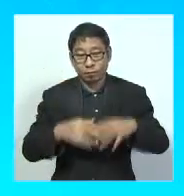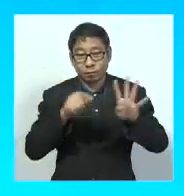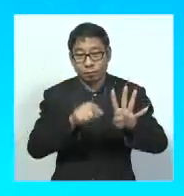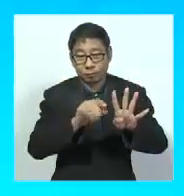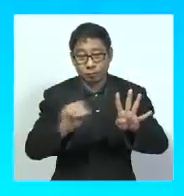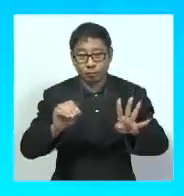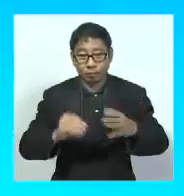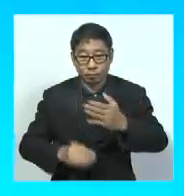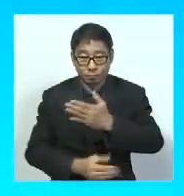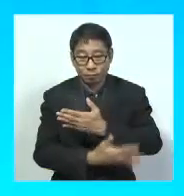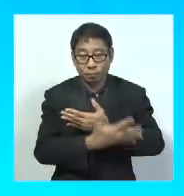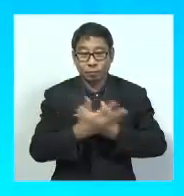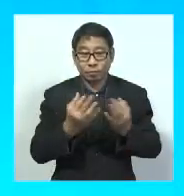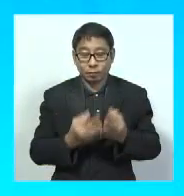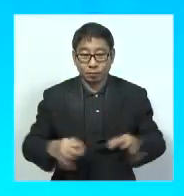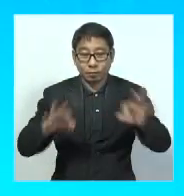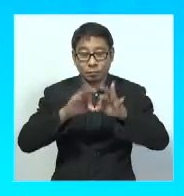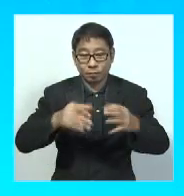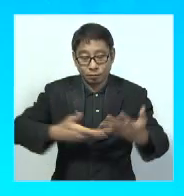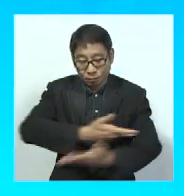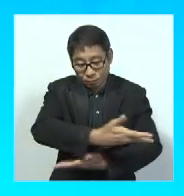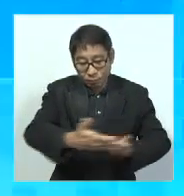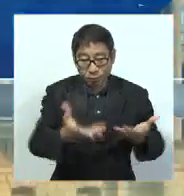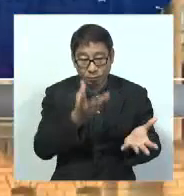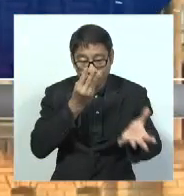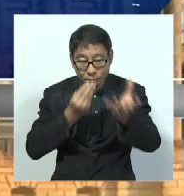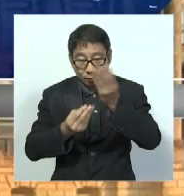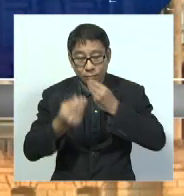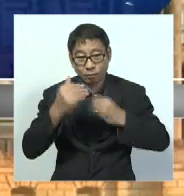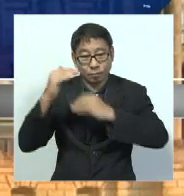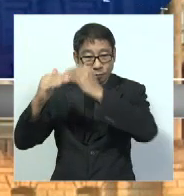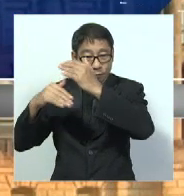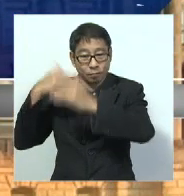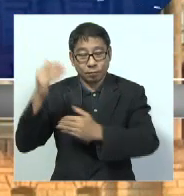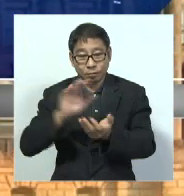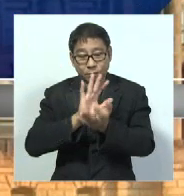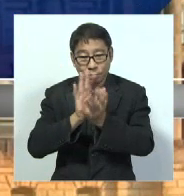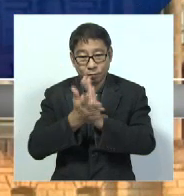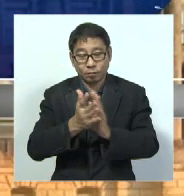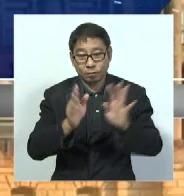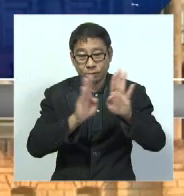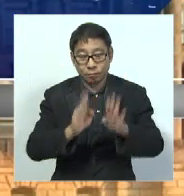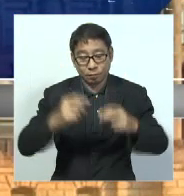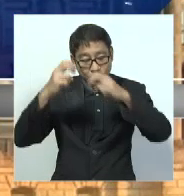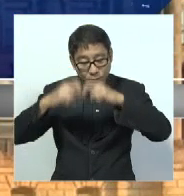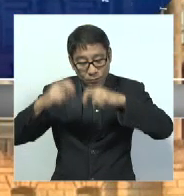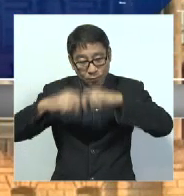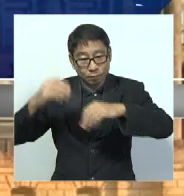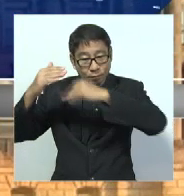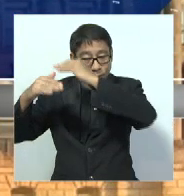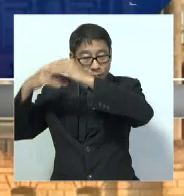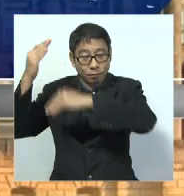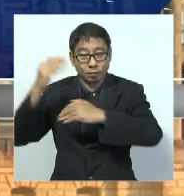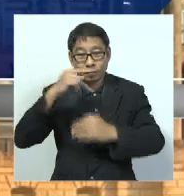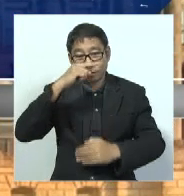จึงเป็นโอกาสสำคัญในการแลกเปลี่ยนประสบการณ์และเรียนรู้แนวทางการพัฒนาเพื่อปรับเปลี่ยนรูปแบบการวิจัยการพัฒนา